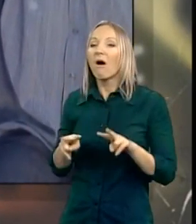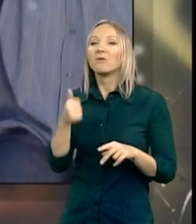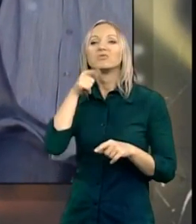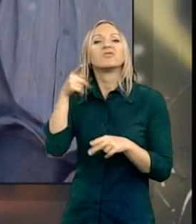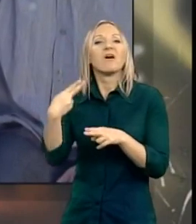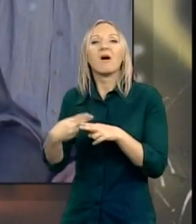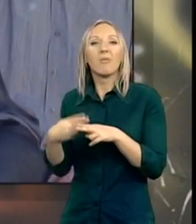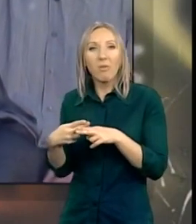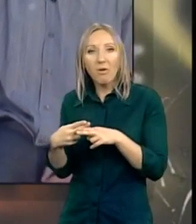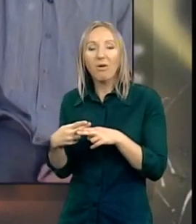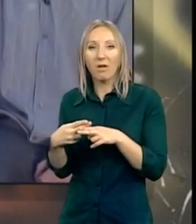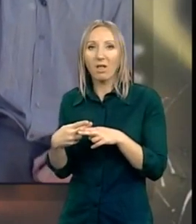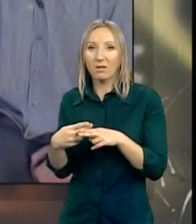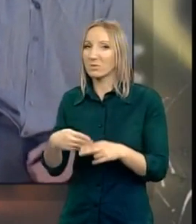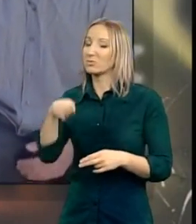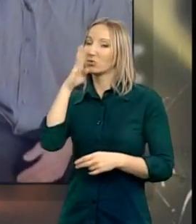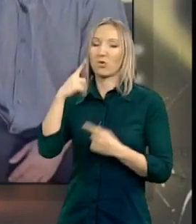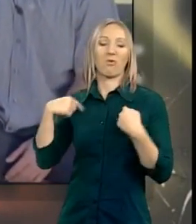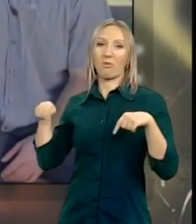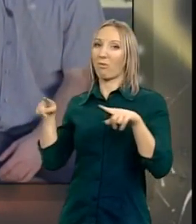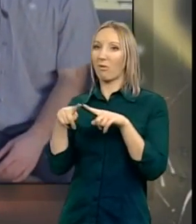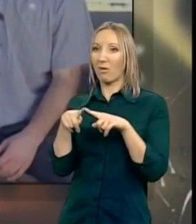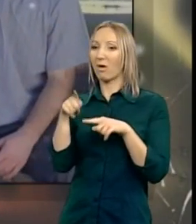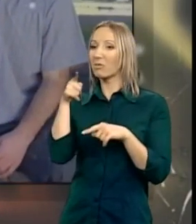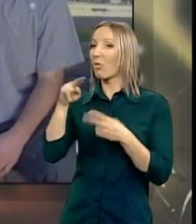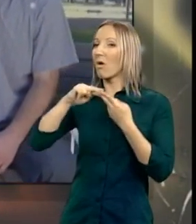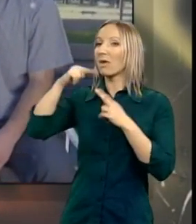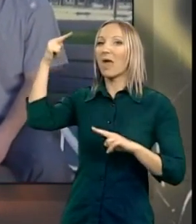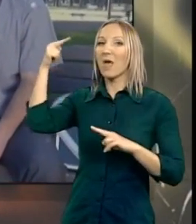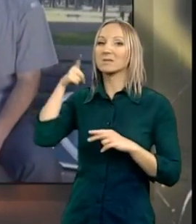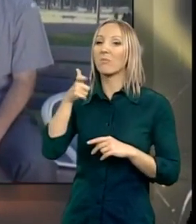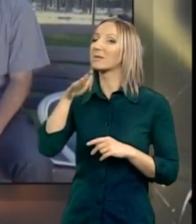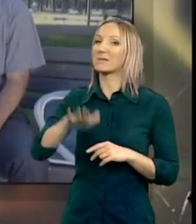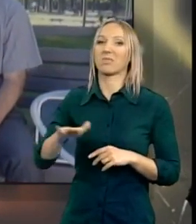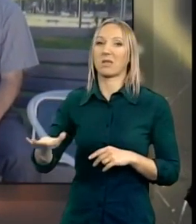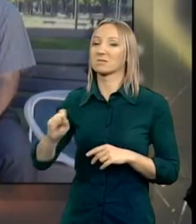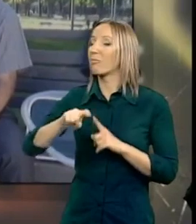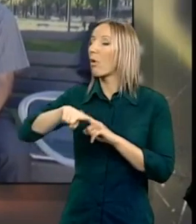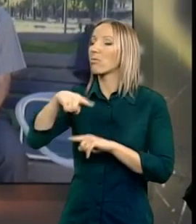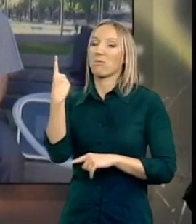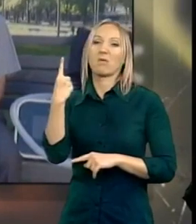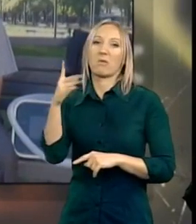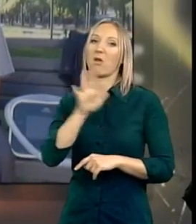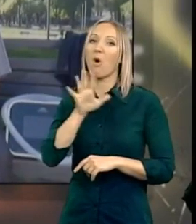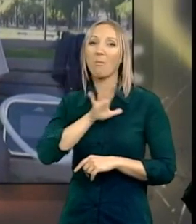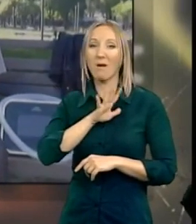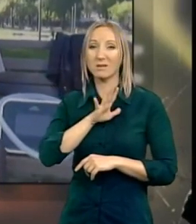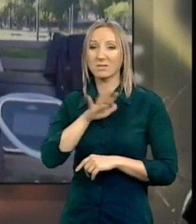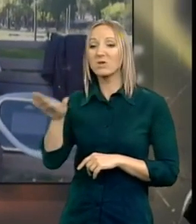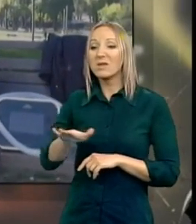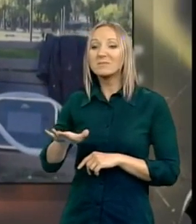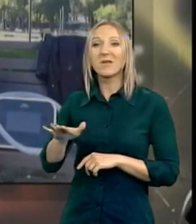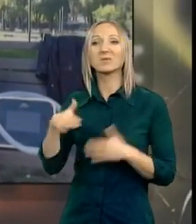da se radi o genetskom ubici broj 1 dece mlađe od 2 godine, da je